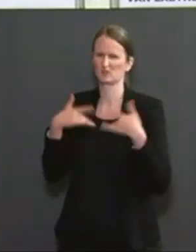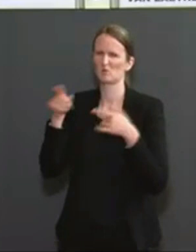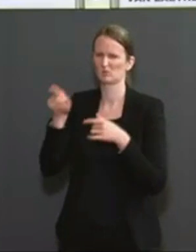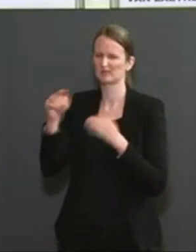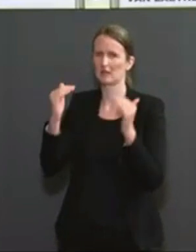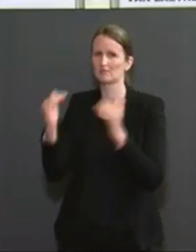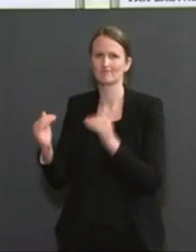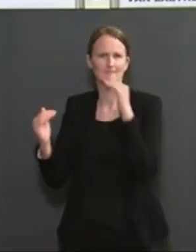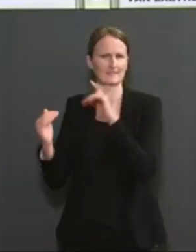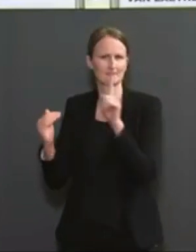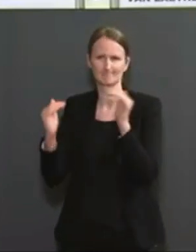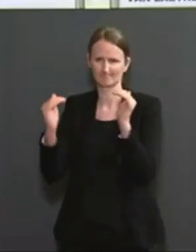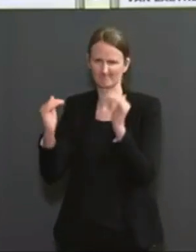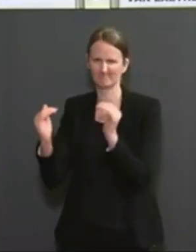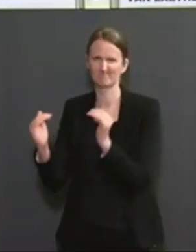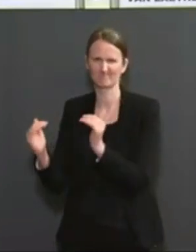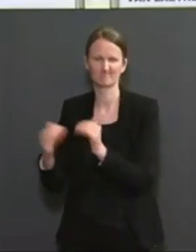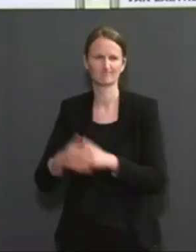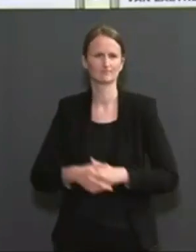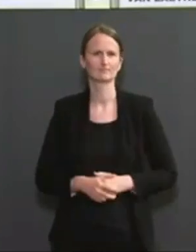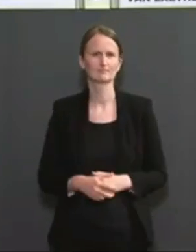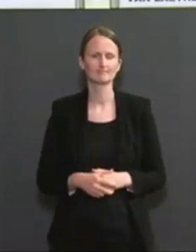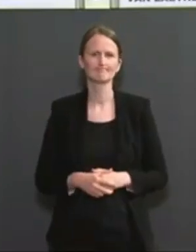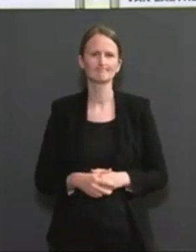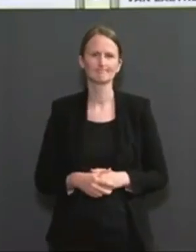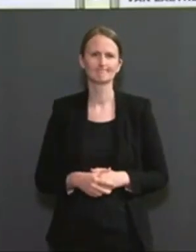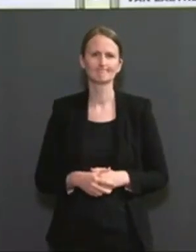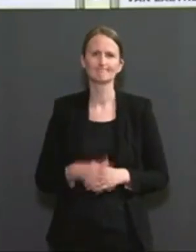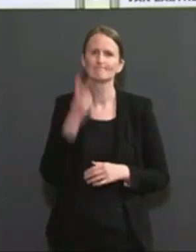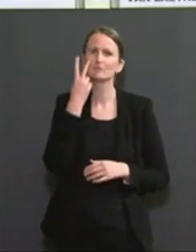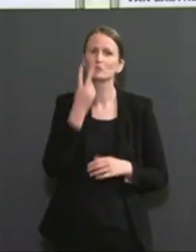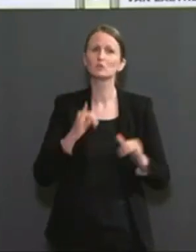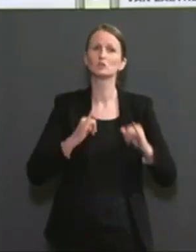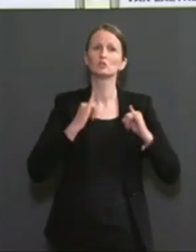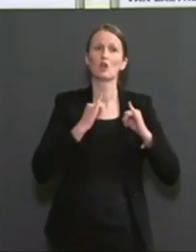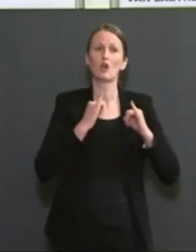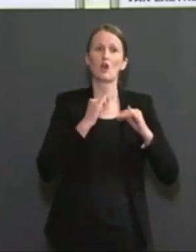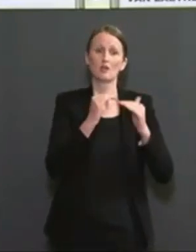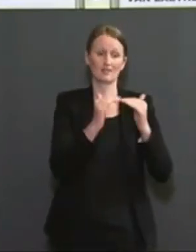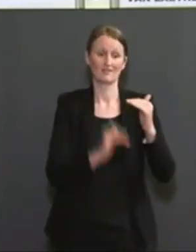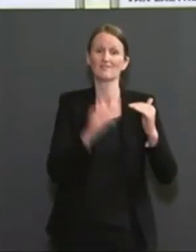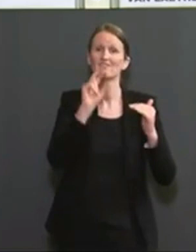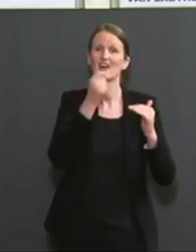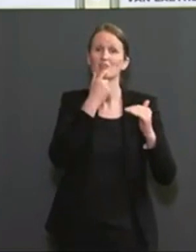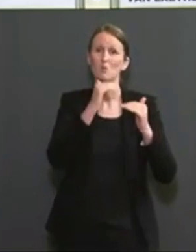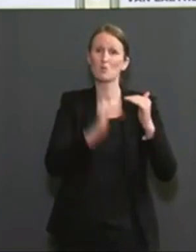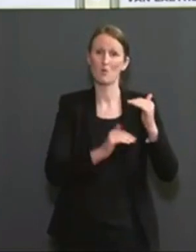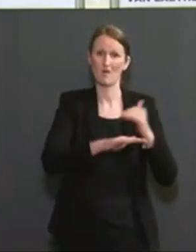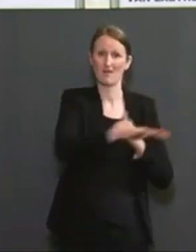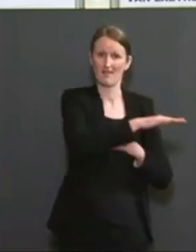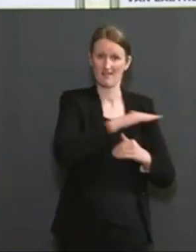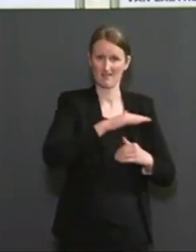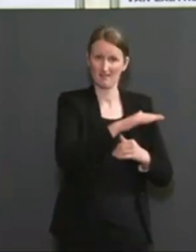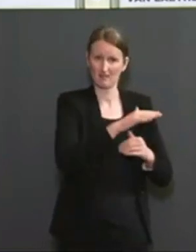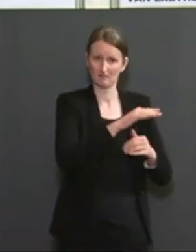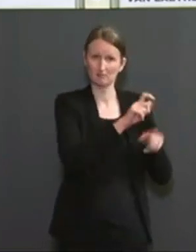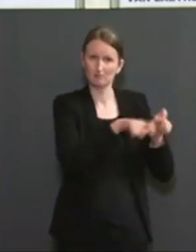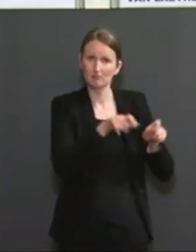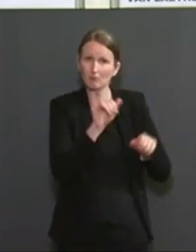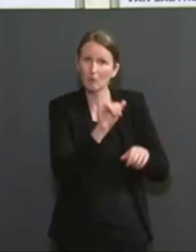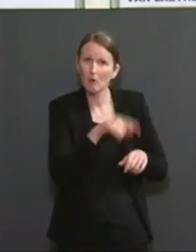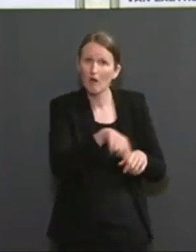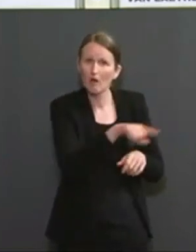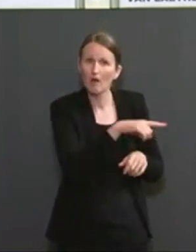jeunes et au niveau des personnes de moins de 20 ans, nous avons actuellement une tendance à une faible diminution